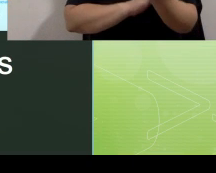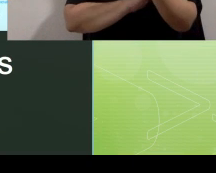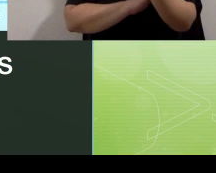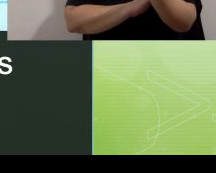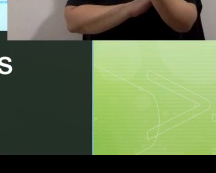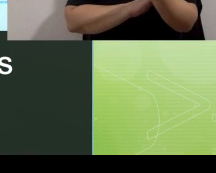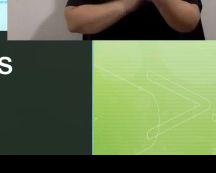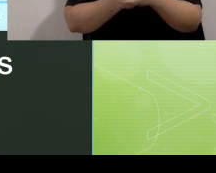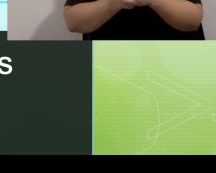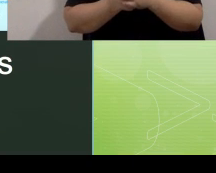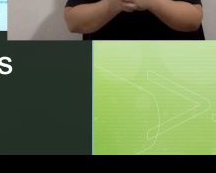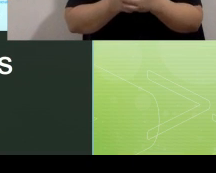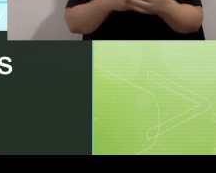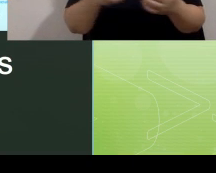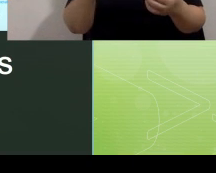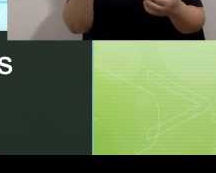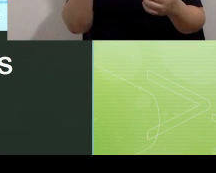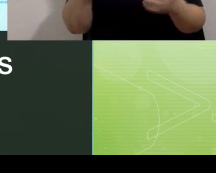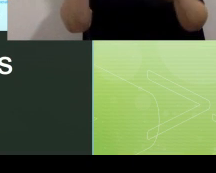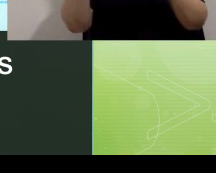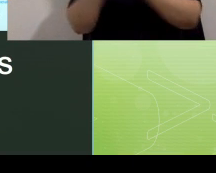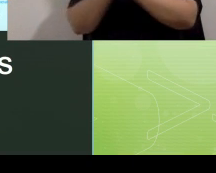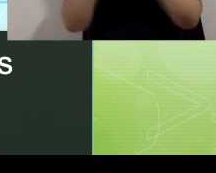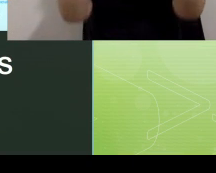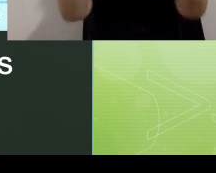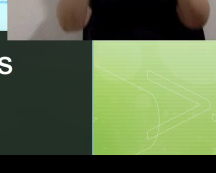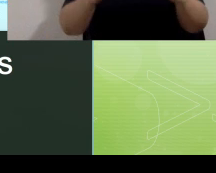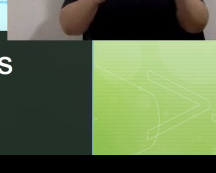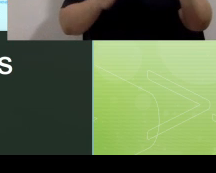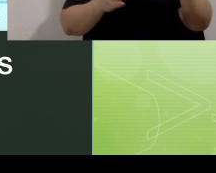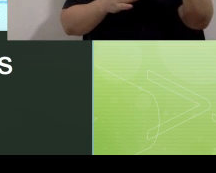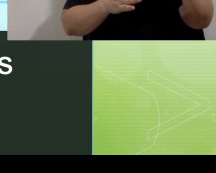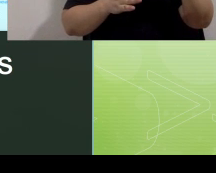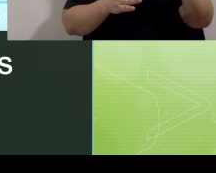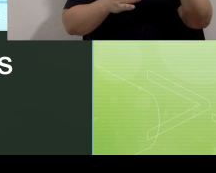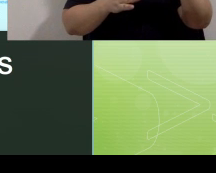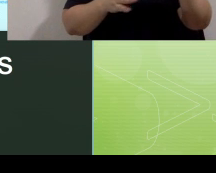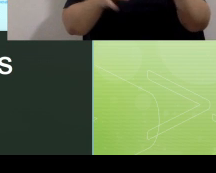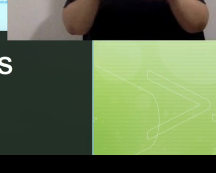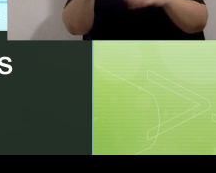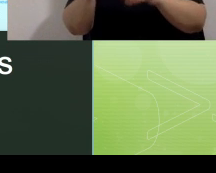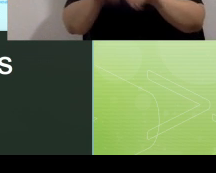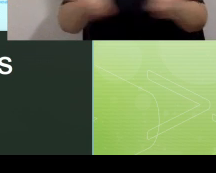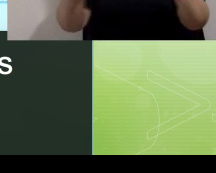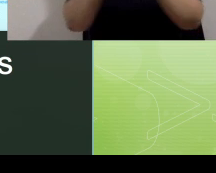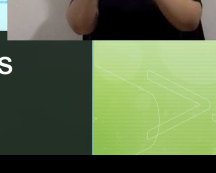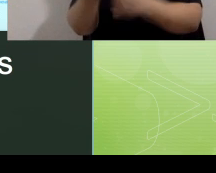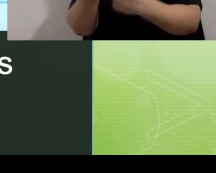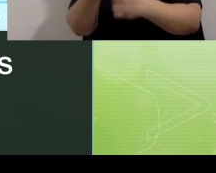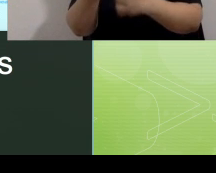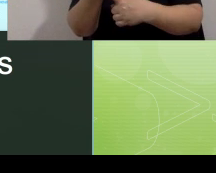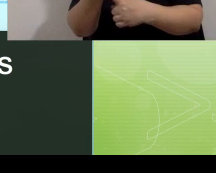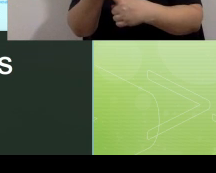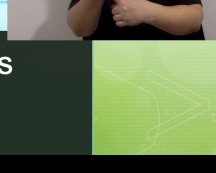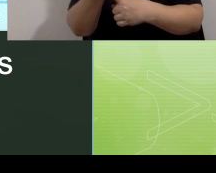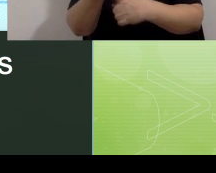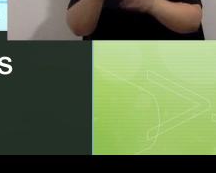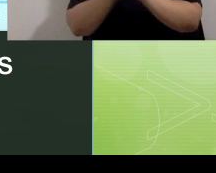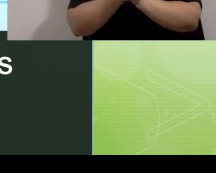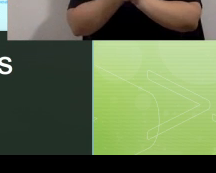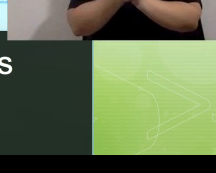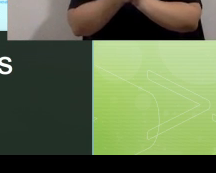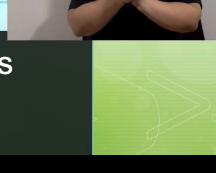Magandang araw! Andito na naman po si Teacher Che para sa isang makabuluhang diskusyon tungkol sa ika-4 na module sa